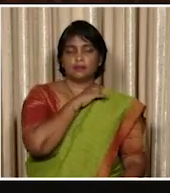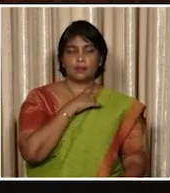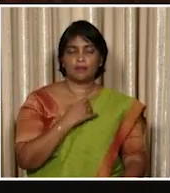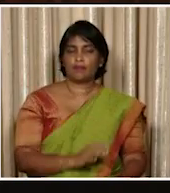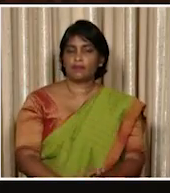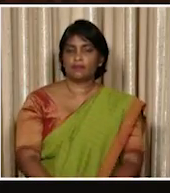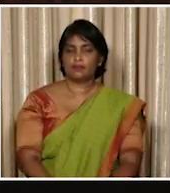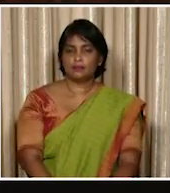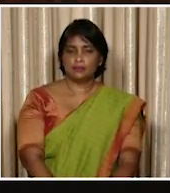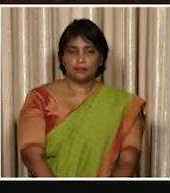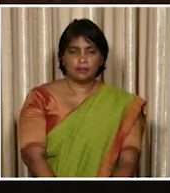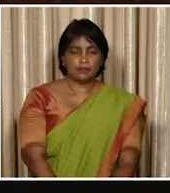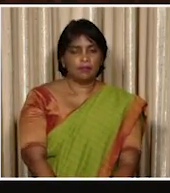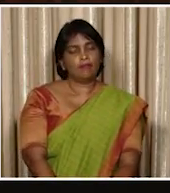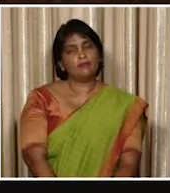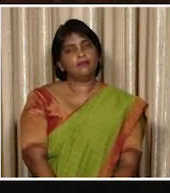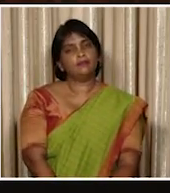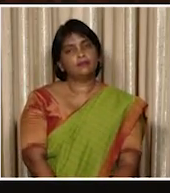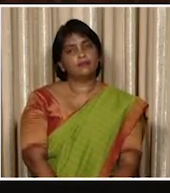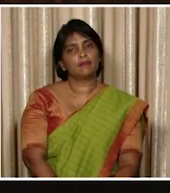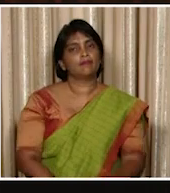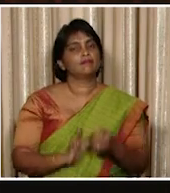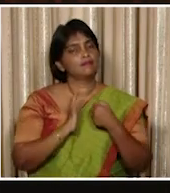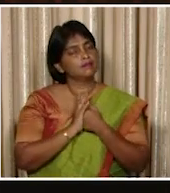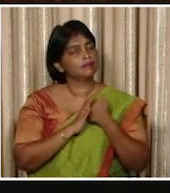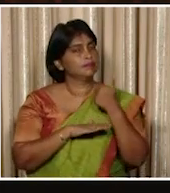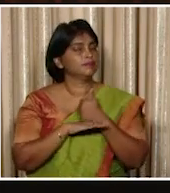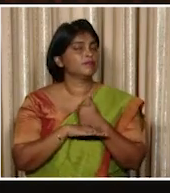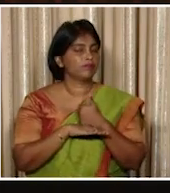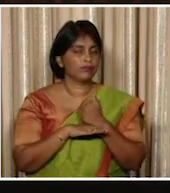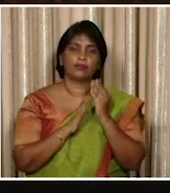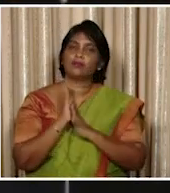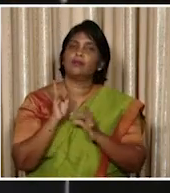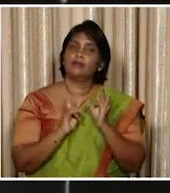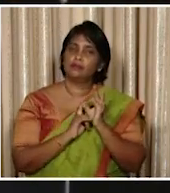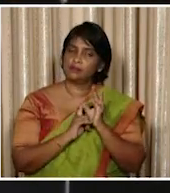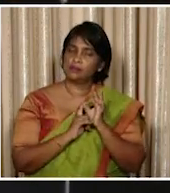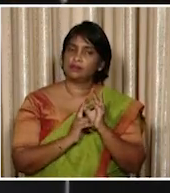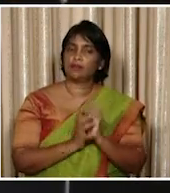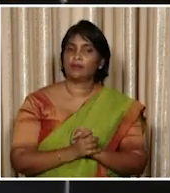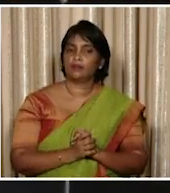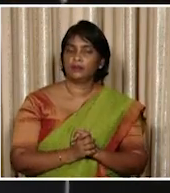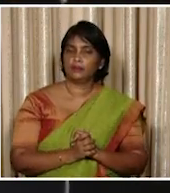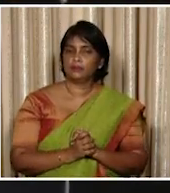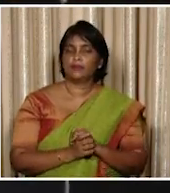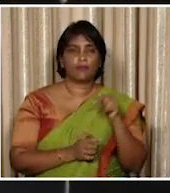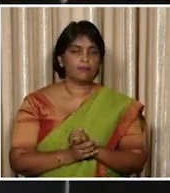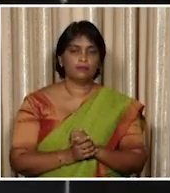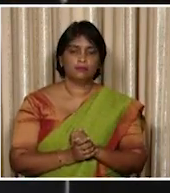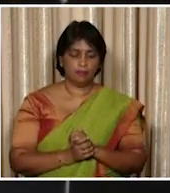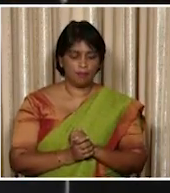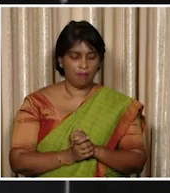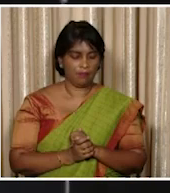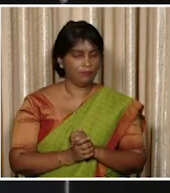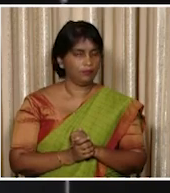பிஸ்மில்லா ரஹ்மான் ரஹீம். கரு மூலாசனாரூட மஞ்சத்துமணி அத தின